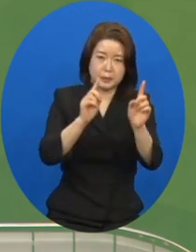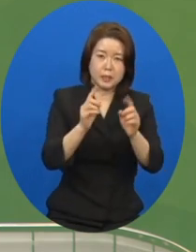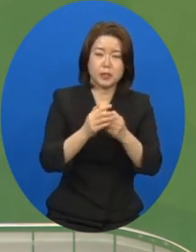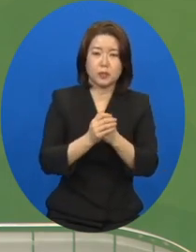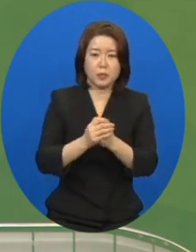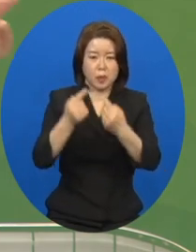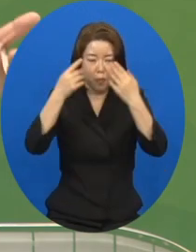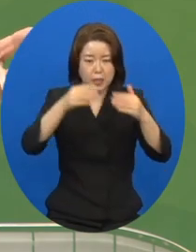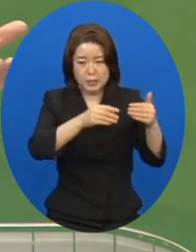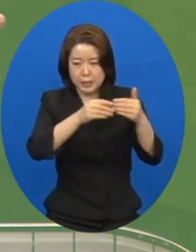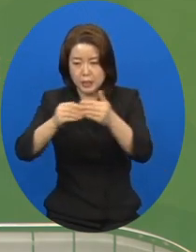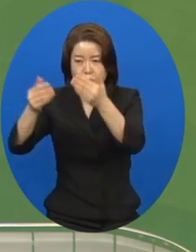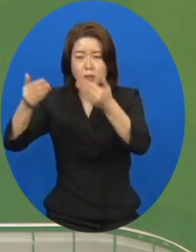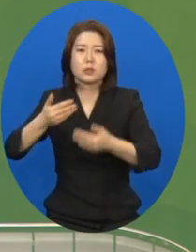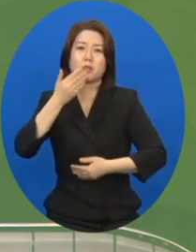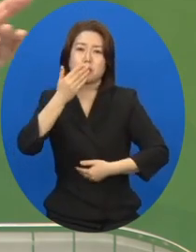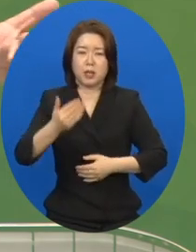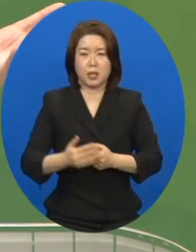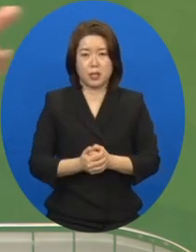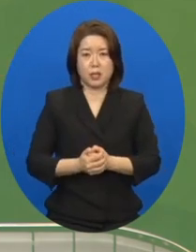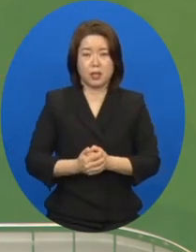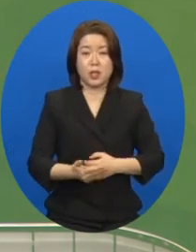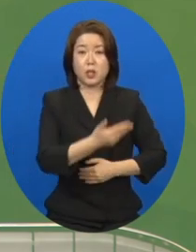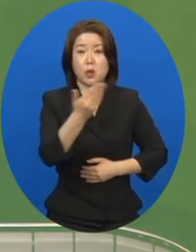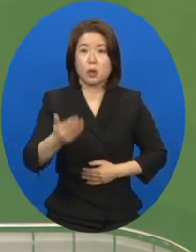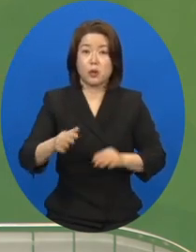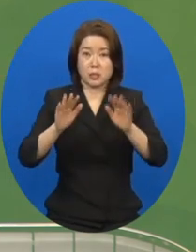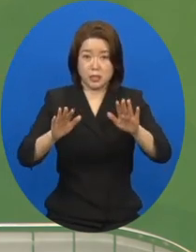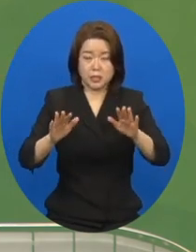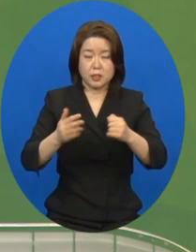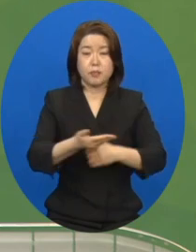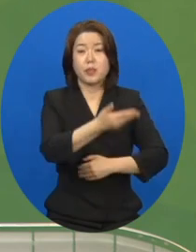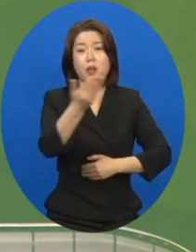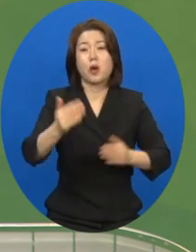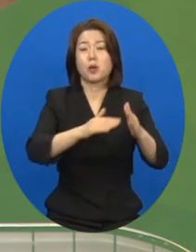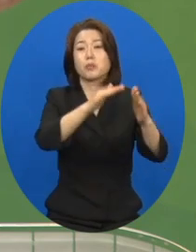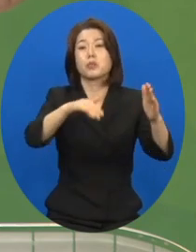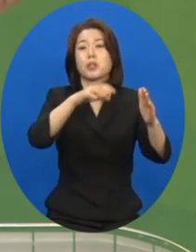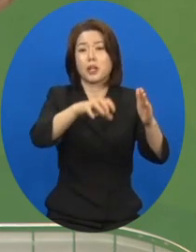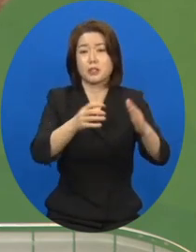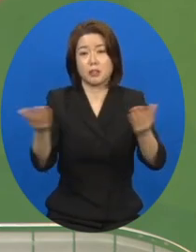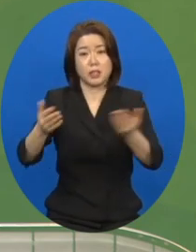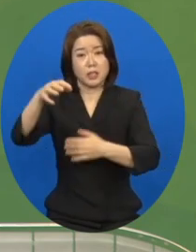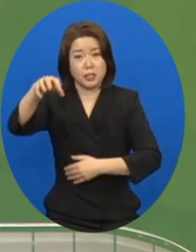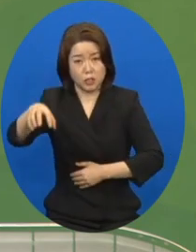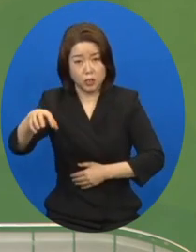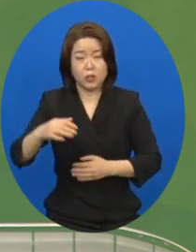거예요. 여러분, 여러분은 지금 이 시대에 여러분의 가정에, 여러분의 일터에